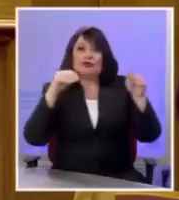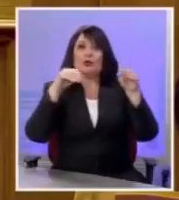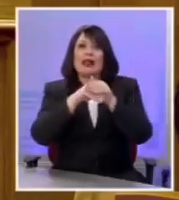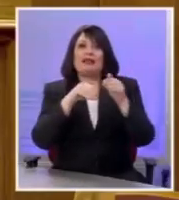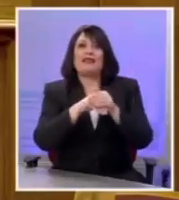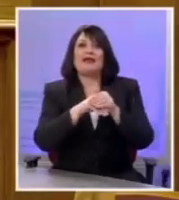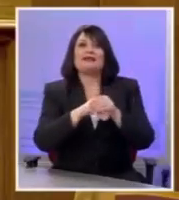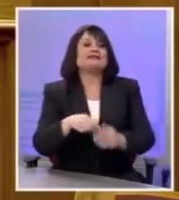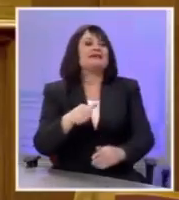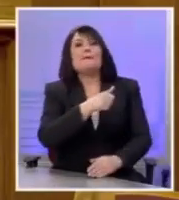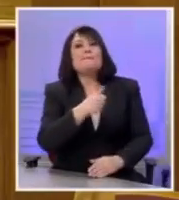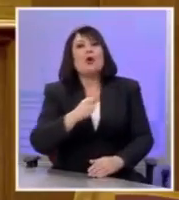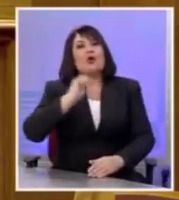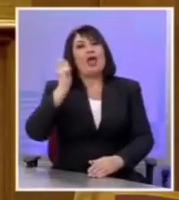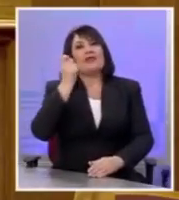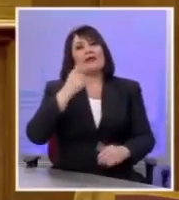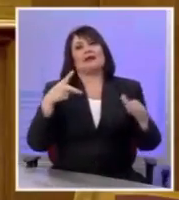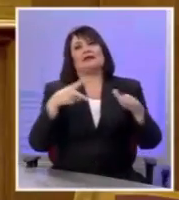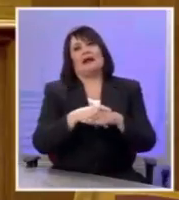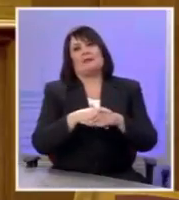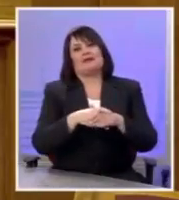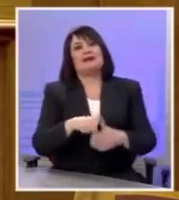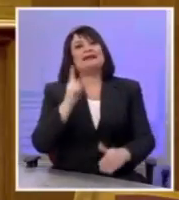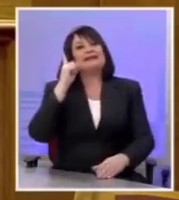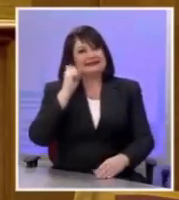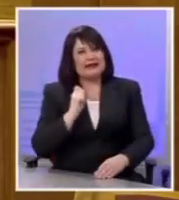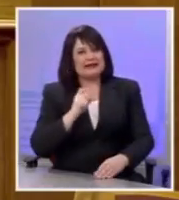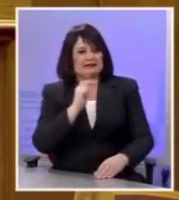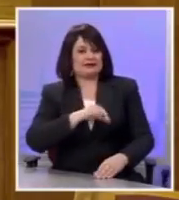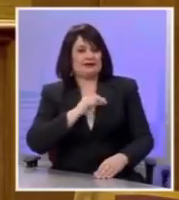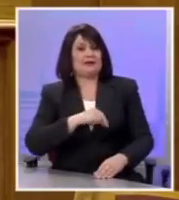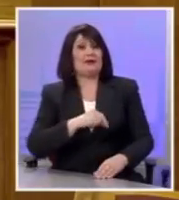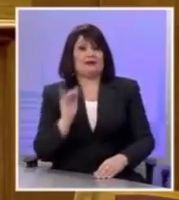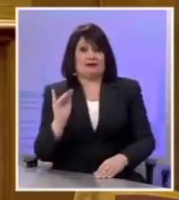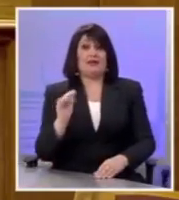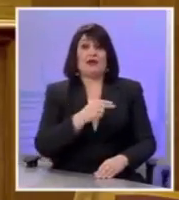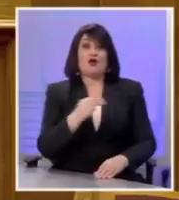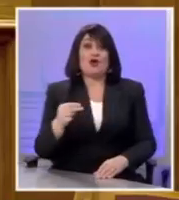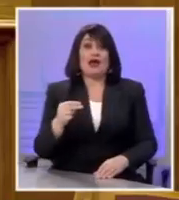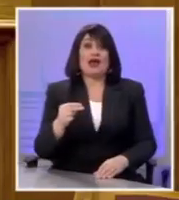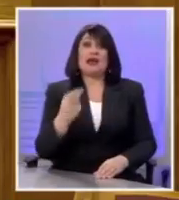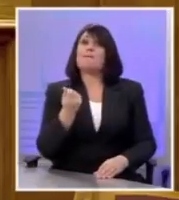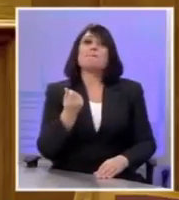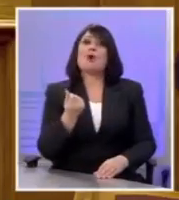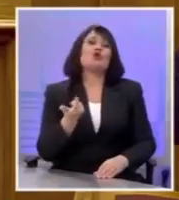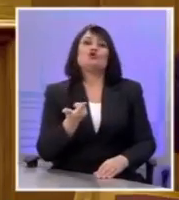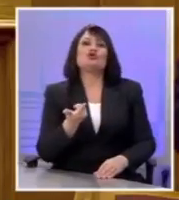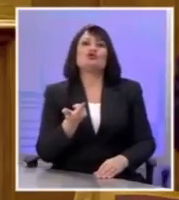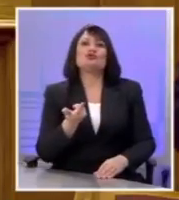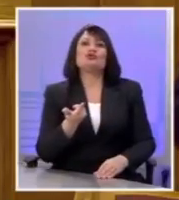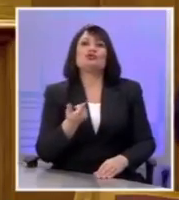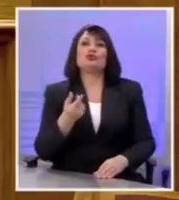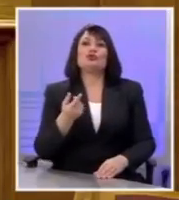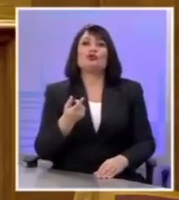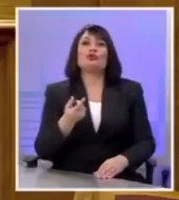μόνο στην Εθνική Τράπεζα. Ξέρετε πόσο κερδίσαμε, κύριο Θεοχάρη, το τελικό αριθμό που δεν κάναμε αυτό που